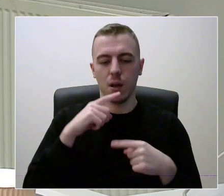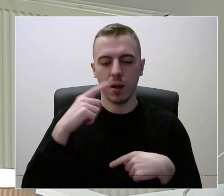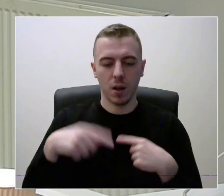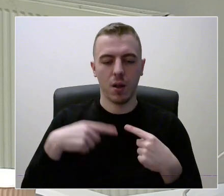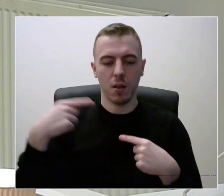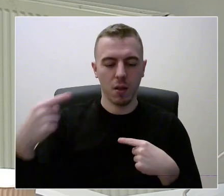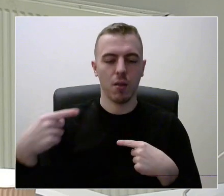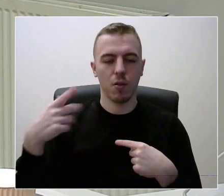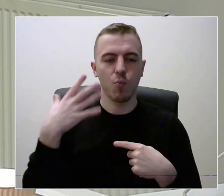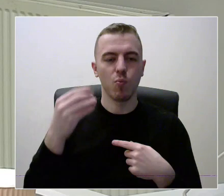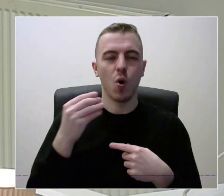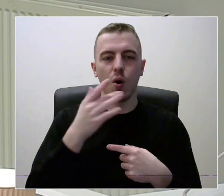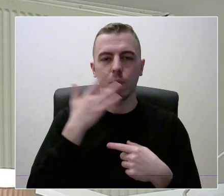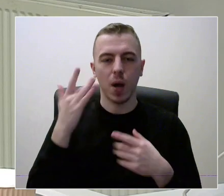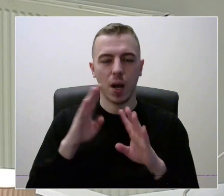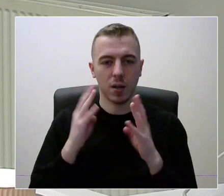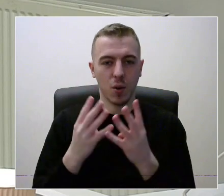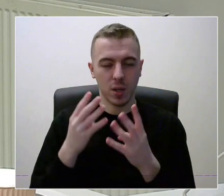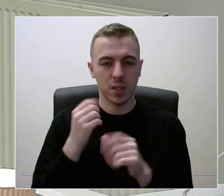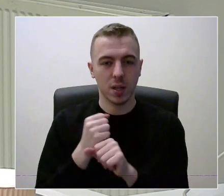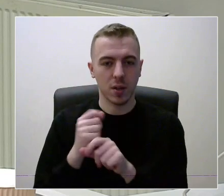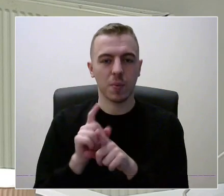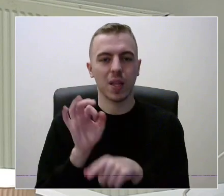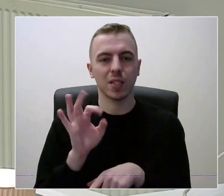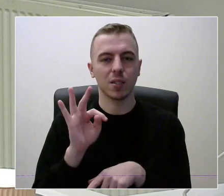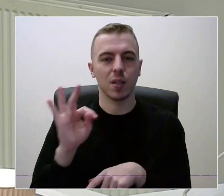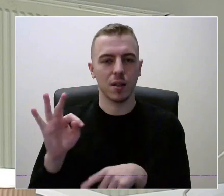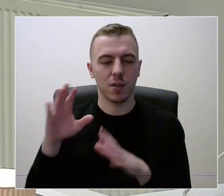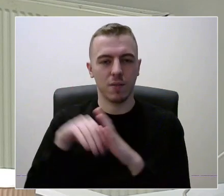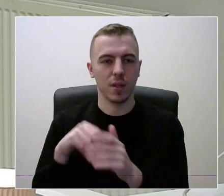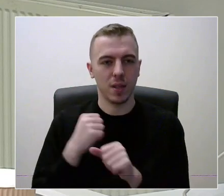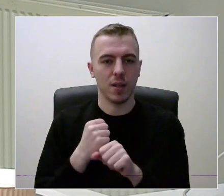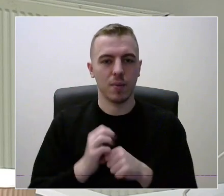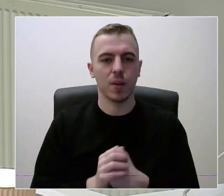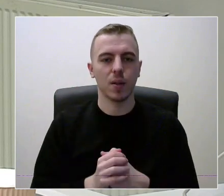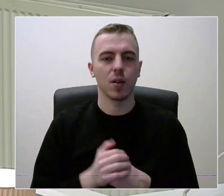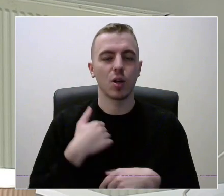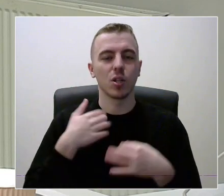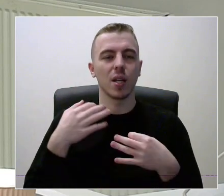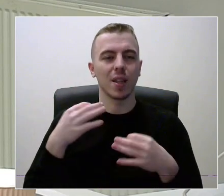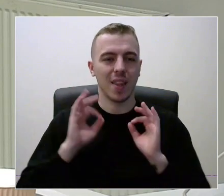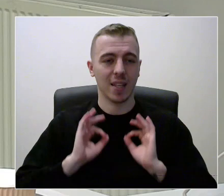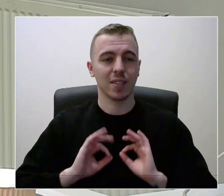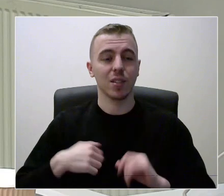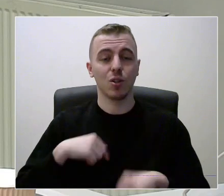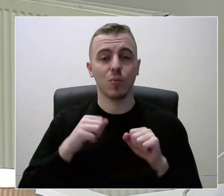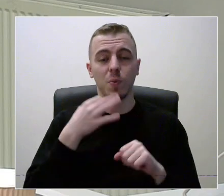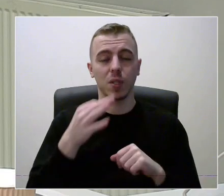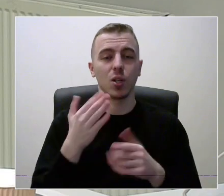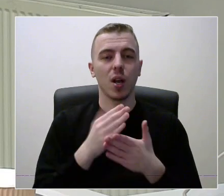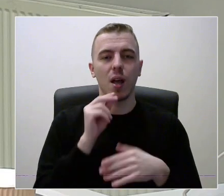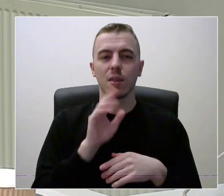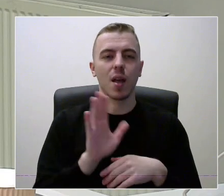jūsų koalicija, bet ir STT mūsų savivaldybėje? Žinoma, aš kadangi esu teisininkas, noriu pabrėžti, kad galioja nekaltumo